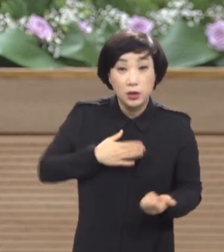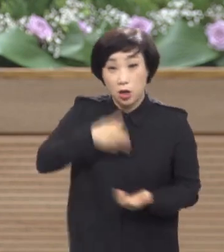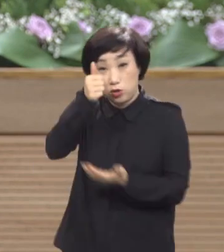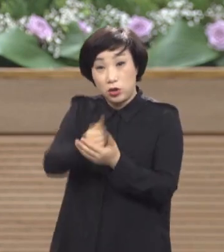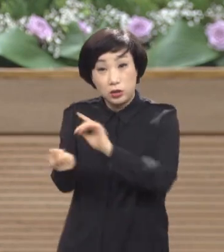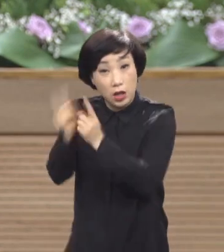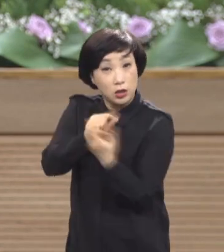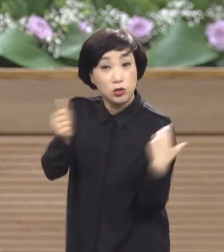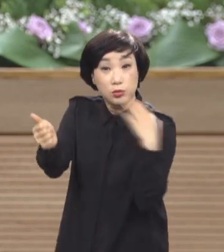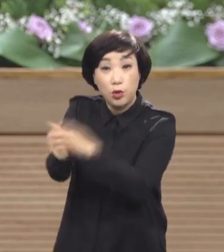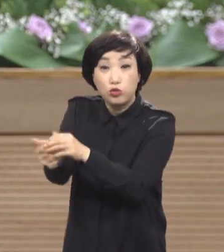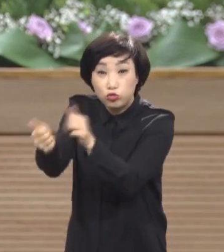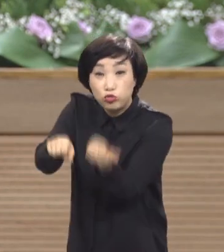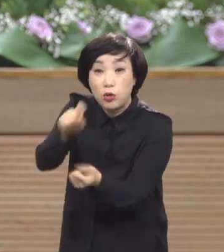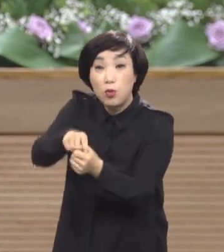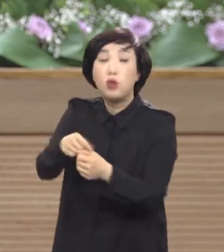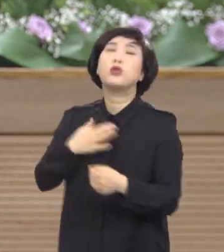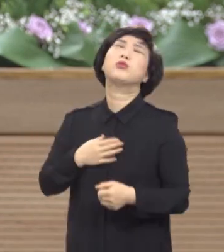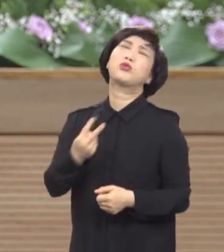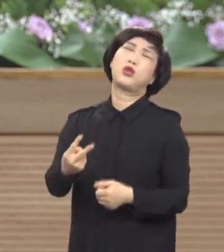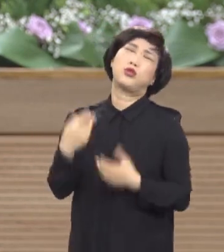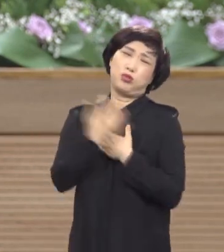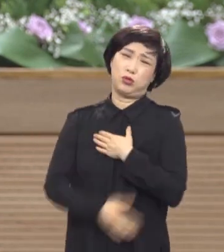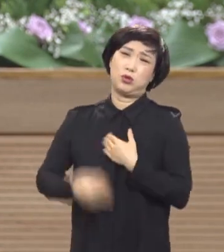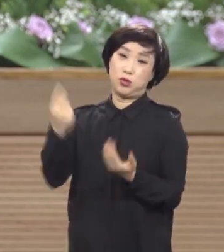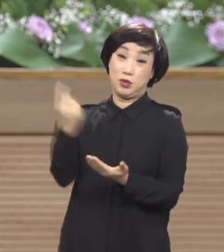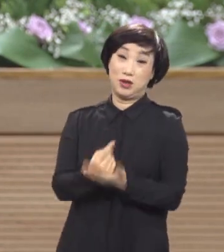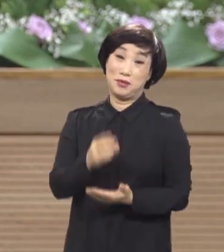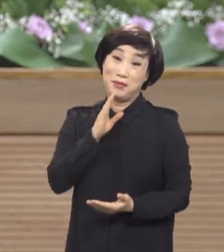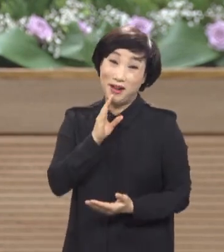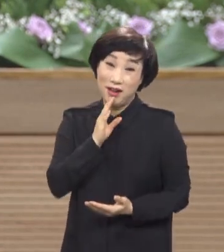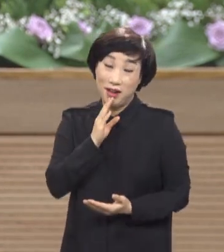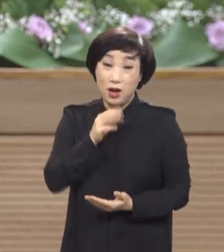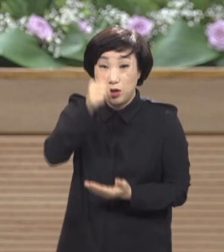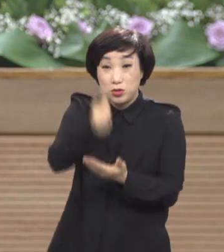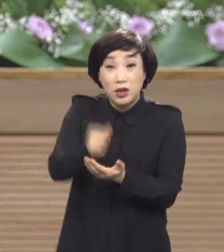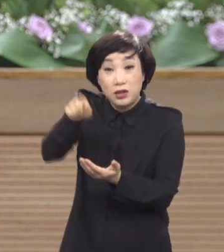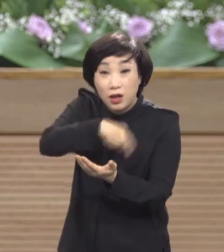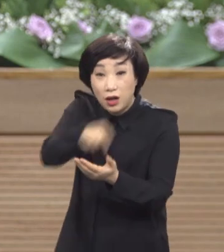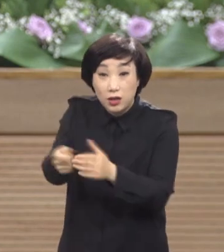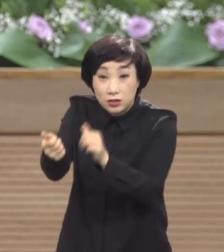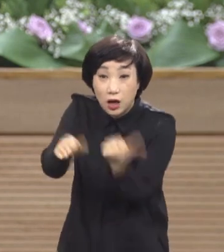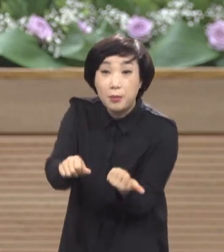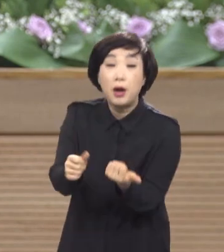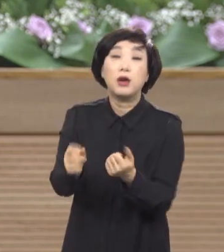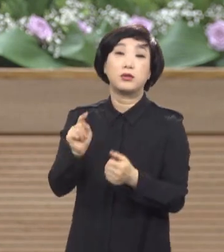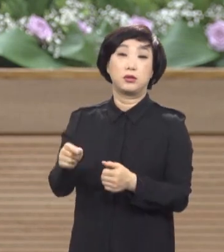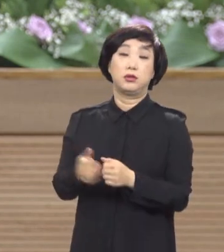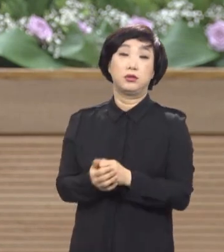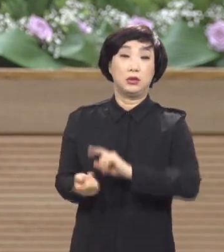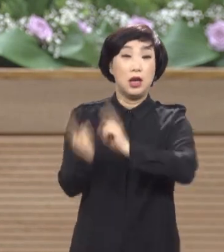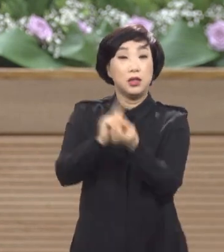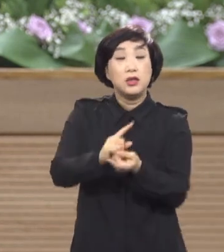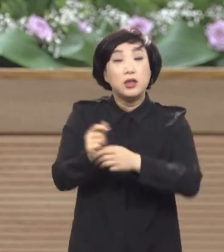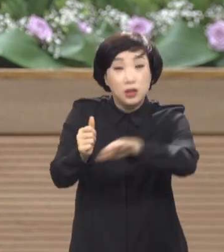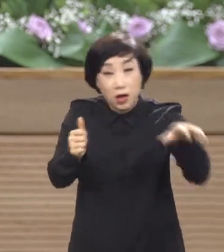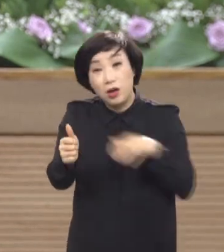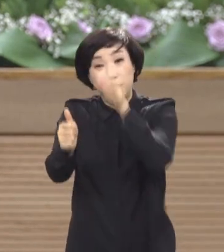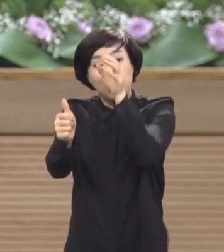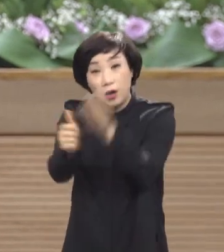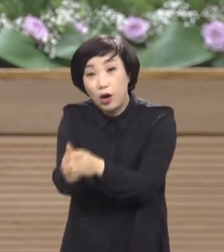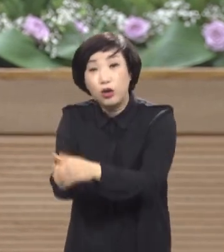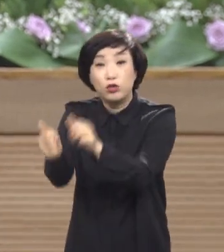고의적으로 육신 입고 와서 찬인하게 죄값은 사망을 짊어지고 죽어주시는 주님 앞에